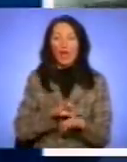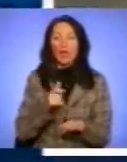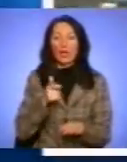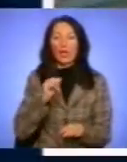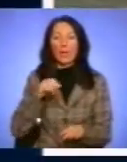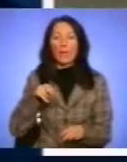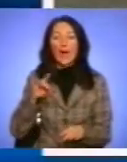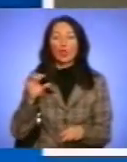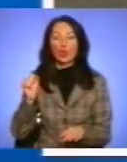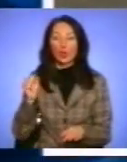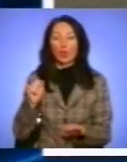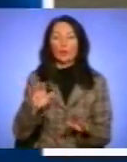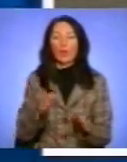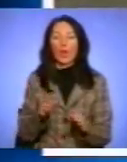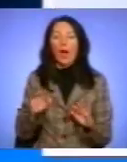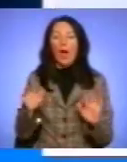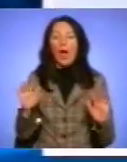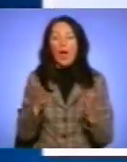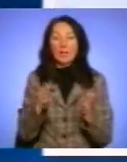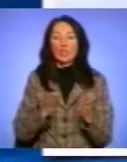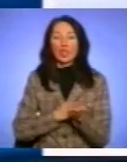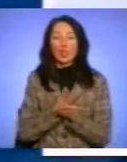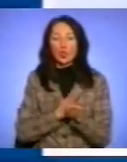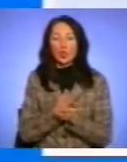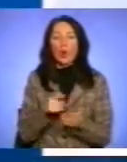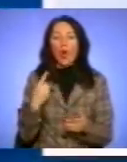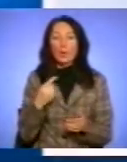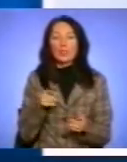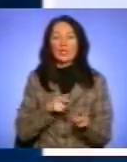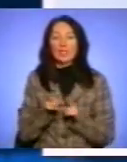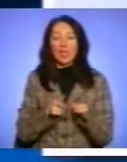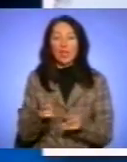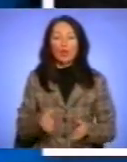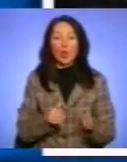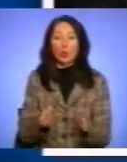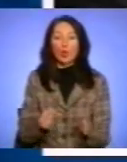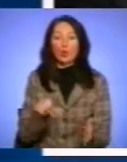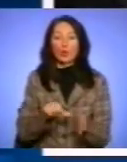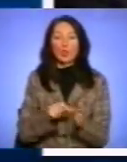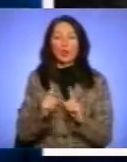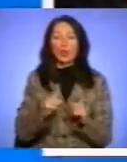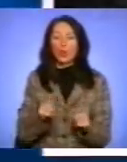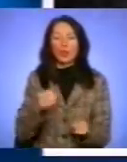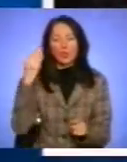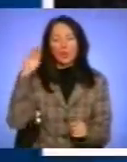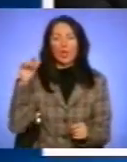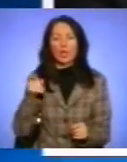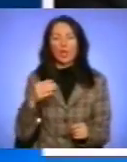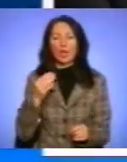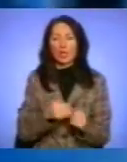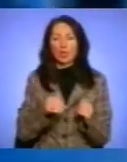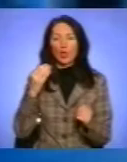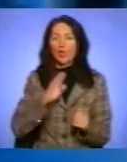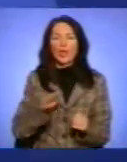Водії транспорту екстрених служб області скаржаться на те, що у дорозі учасники руху не зважають на них, часто ігнорують і не